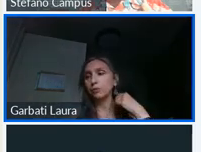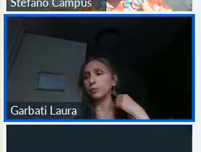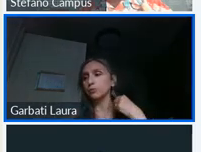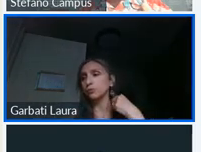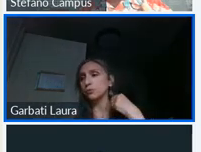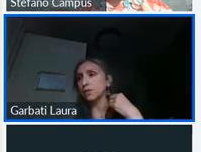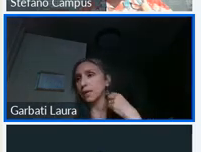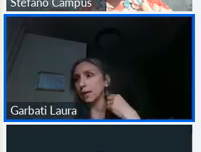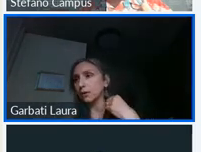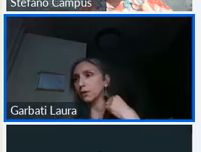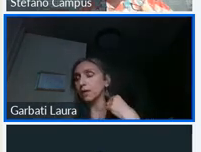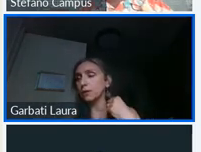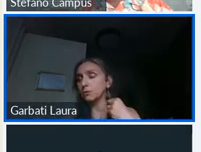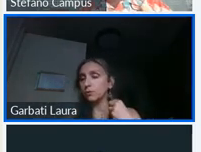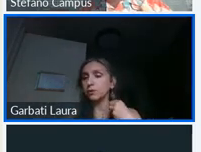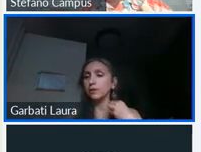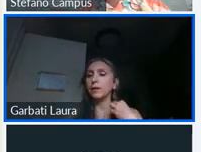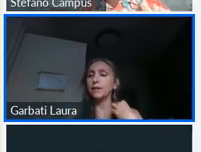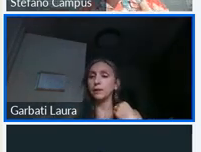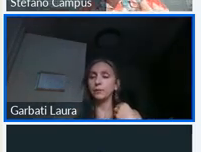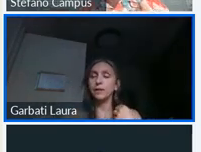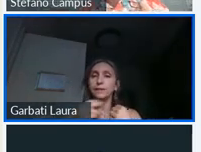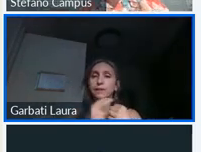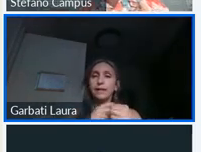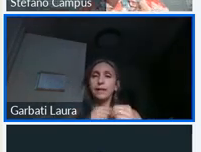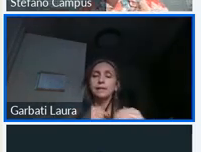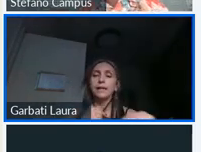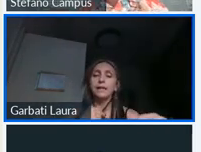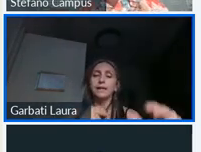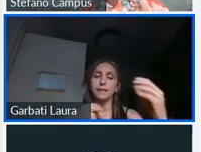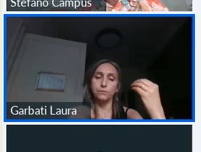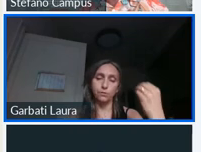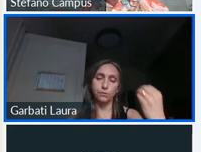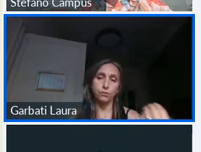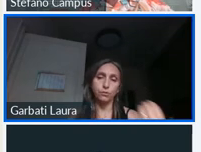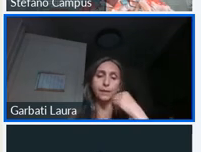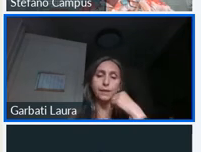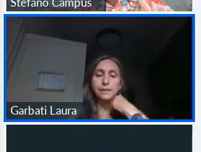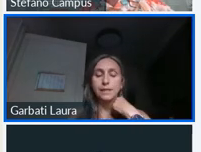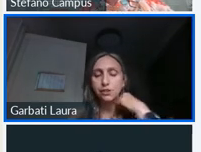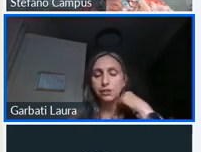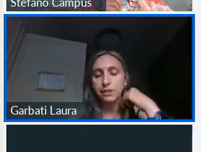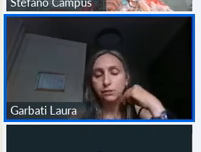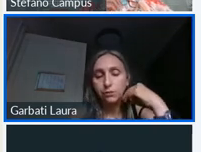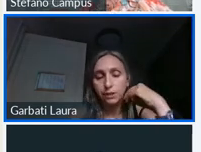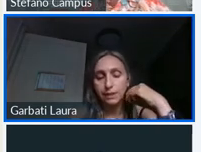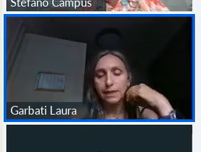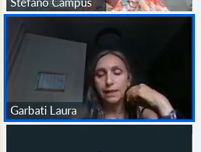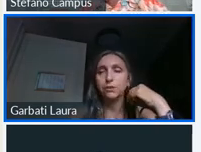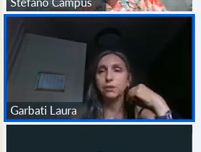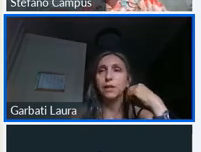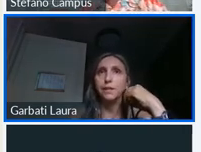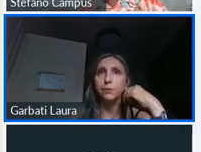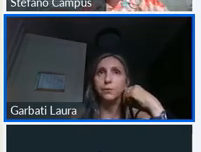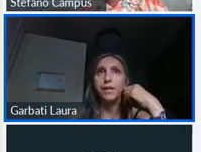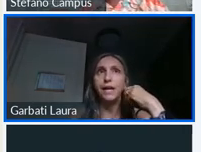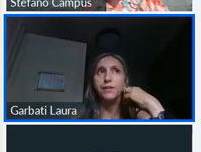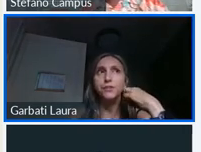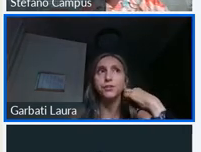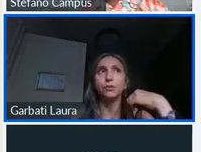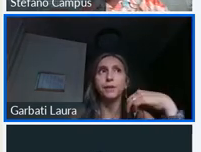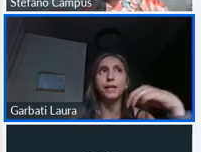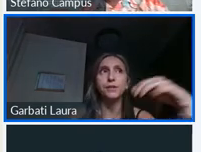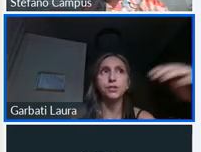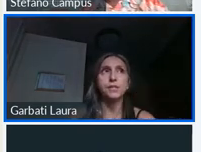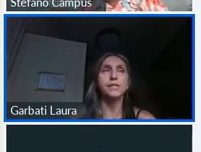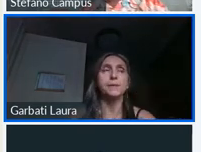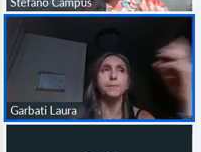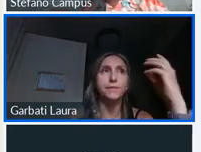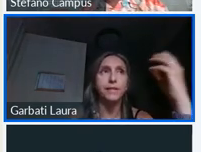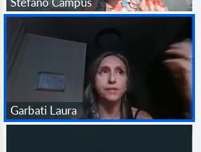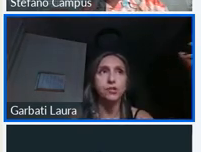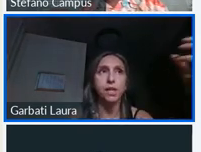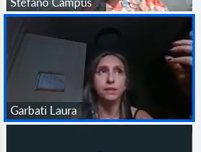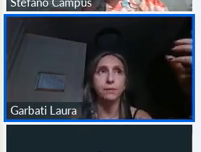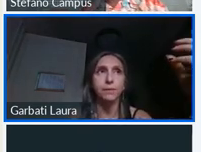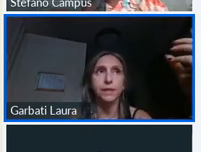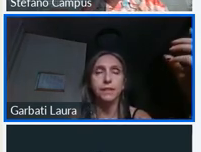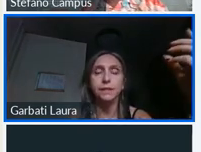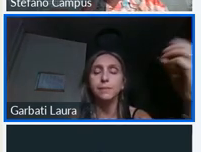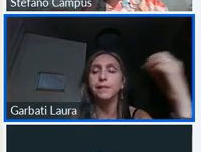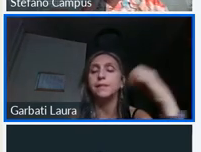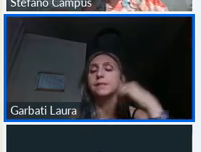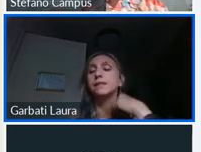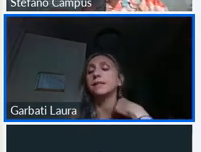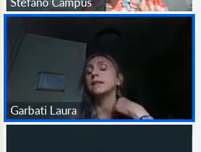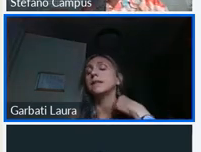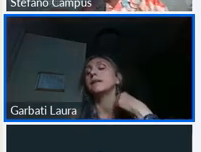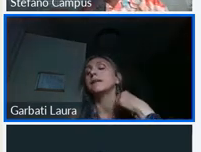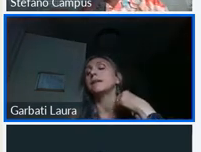la 4.0, che è l'ultima ed è quella indicata anche dall'Unione Europea, dal legislatore italiano, dalle linee guida AGI come la licenza privilegiata per